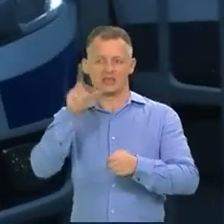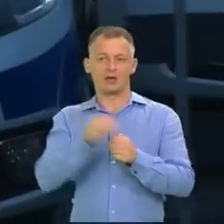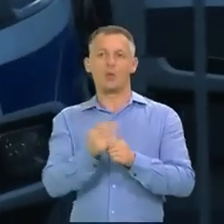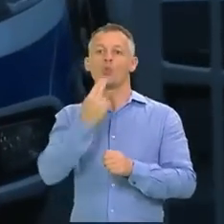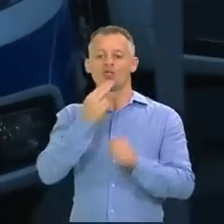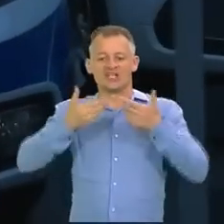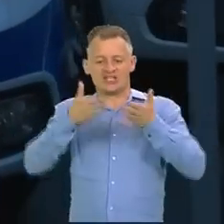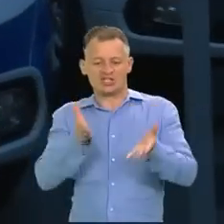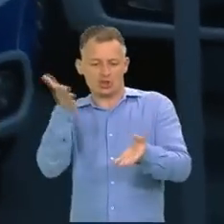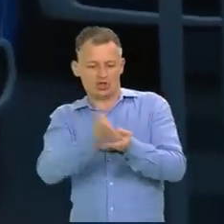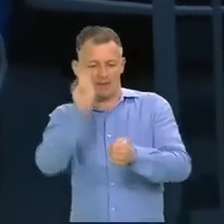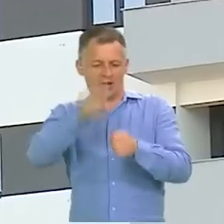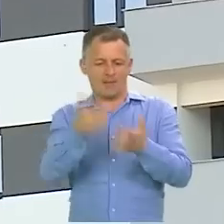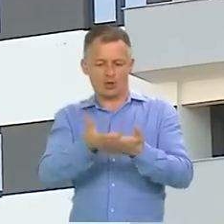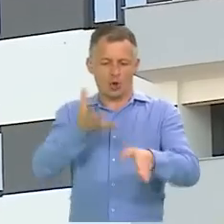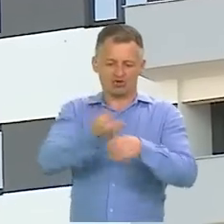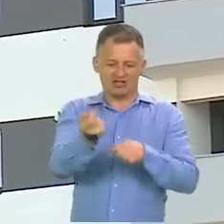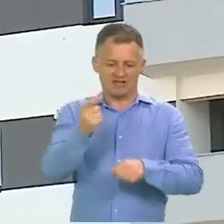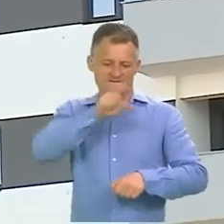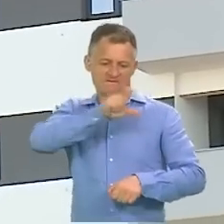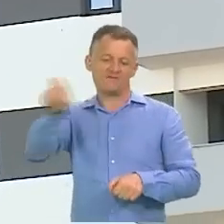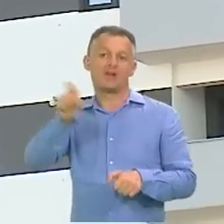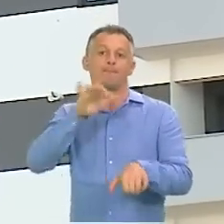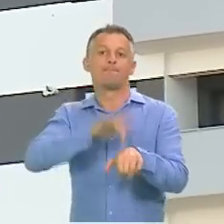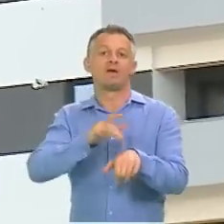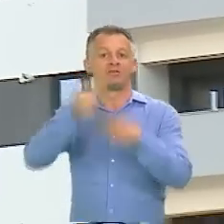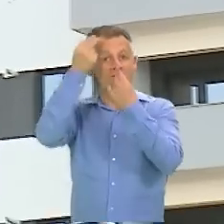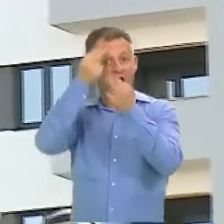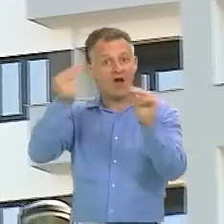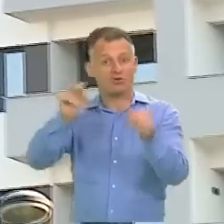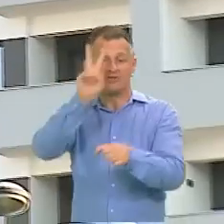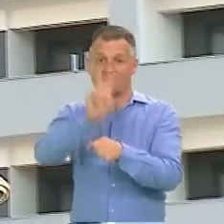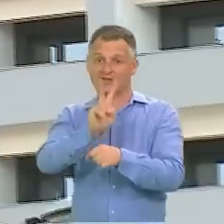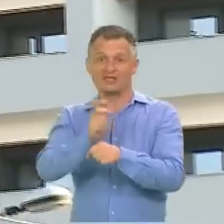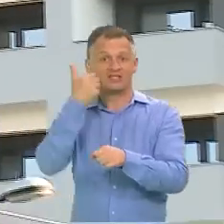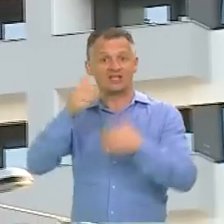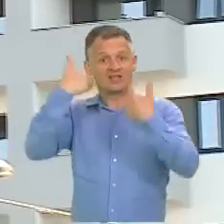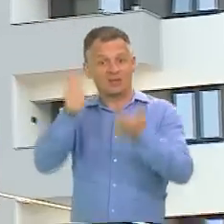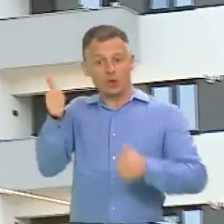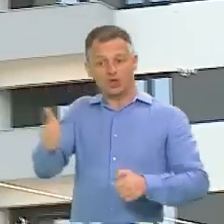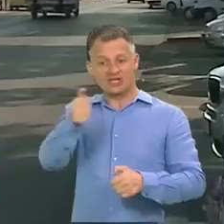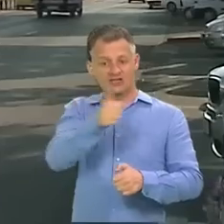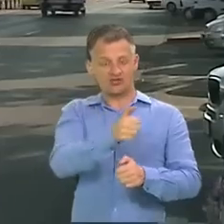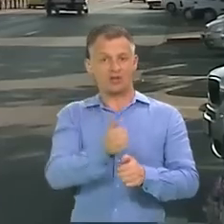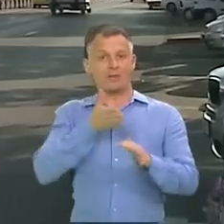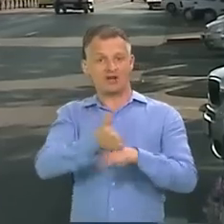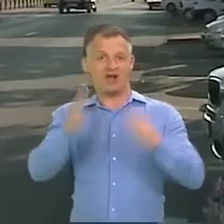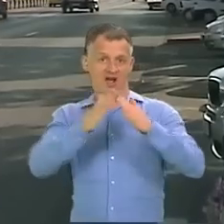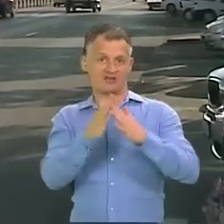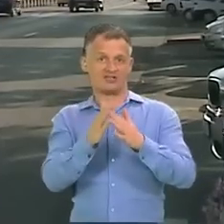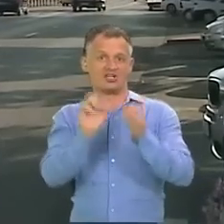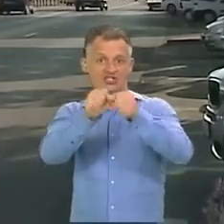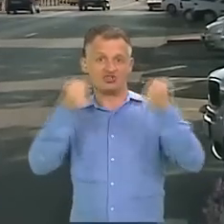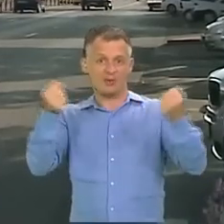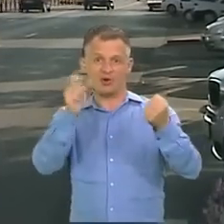dosar penal pentru ucidere din culpă. Medicii ne avertizează să fim atenți atunci când dăm cu insecticid prin locuință. Geamurile nu trebuie